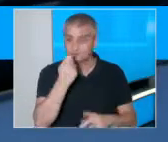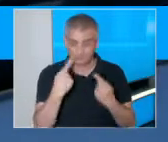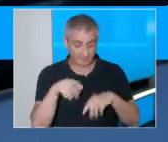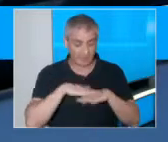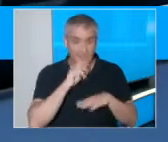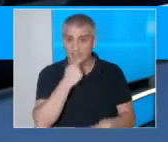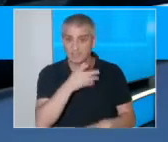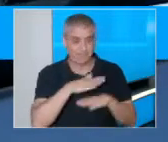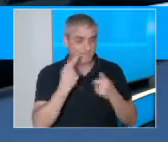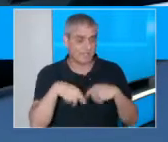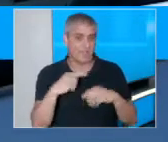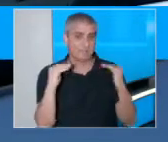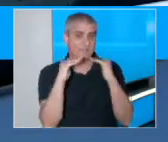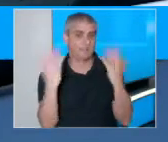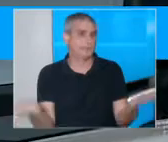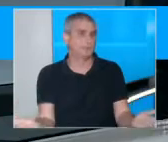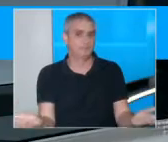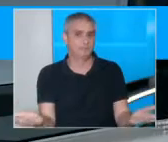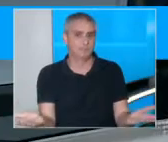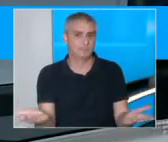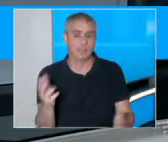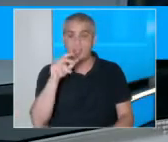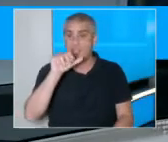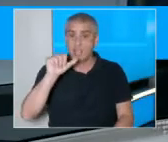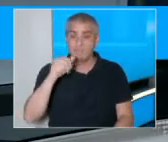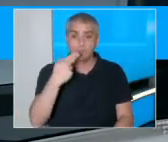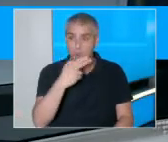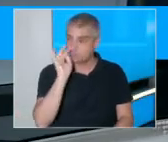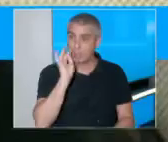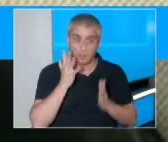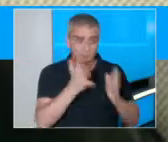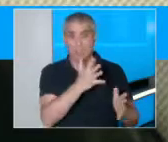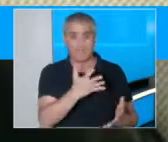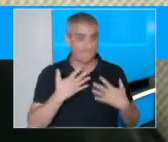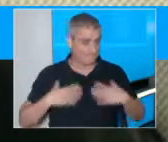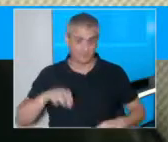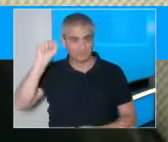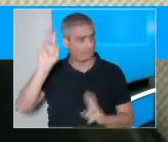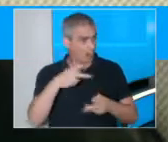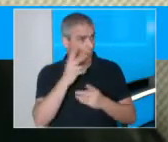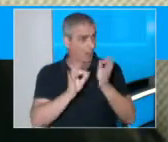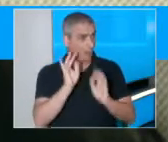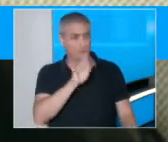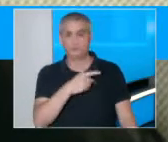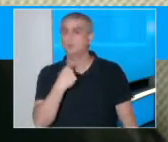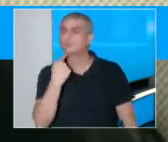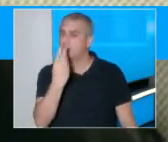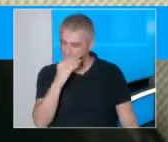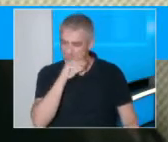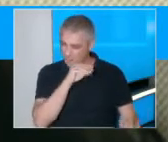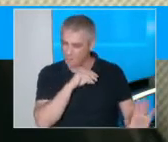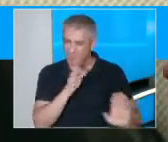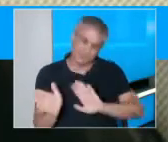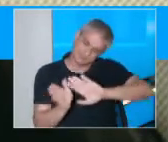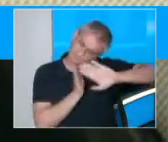ועדת האתיקה היא ועדה פריטטית. איימן עודה, תקף את איתמר בן גביר פיזית, בגללכם, הוא לא יכול להיענש. תכף אני אענה לך על ועדת האתיקה, אבל